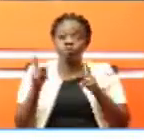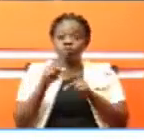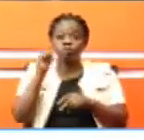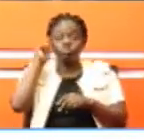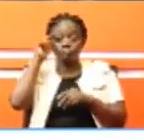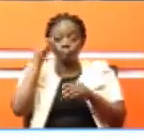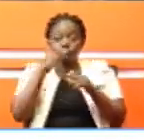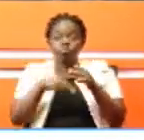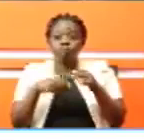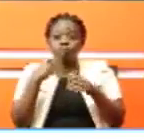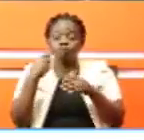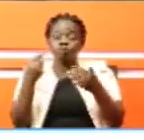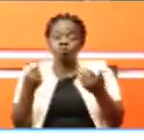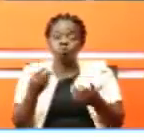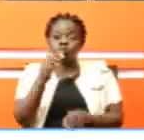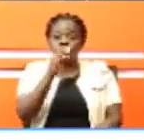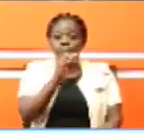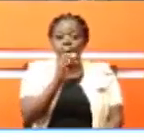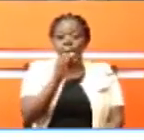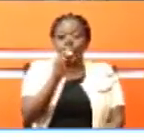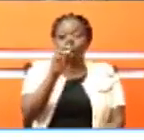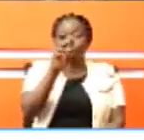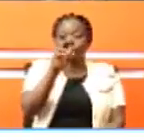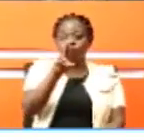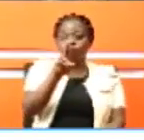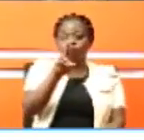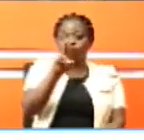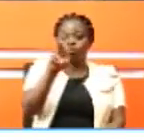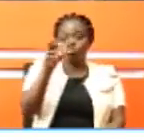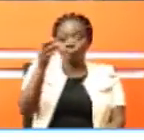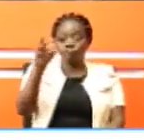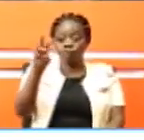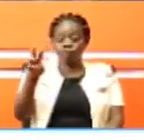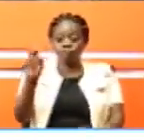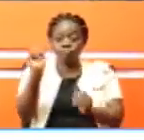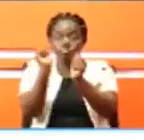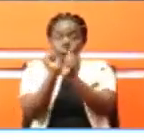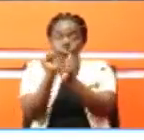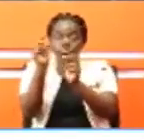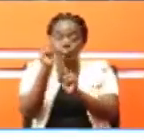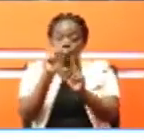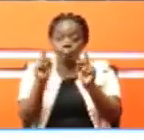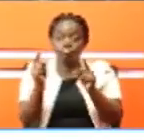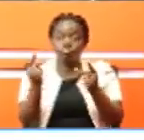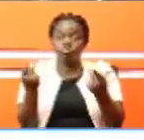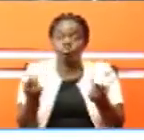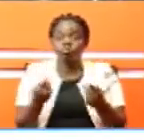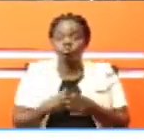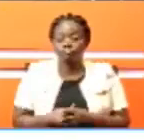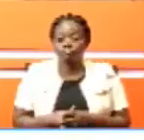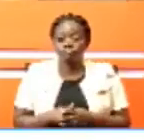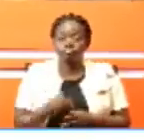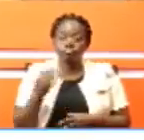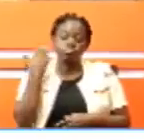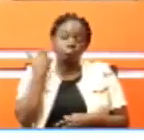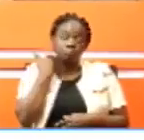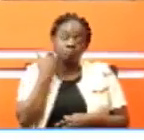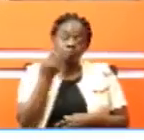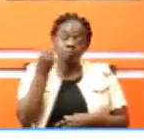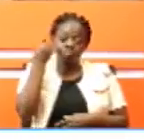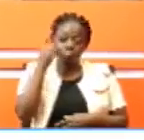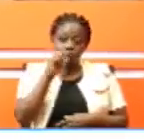nti abakwata kafiyu be bakola ki be bali mu kukwata abantu. Tetwategedde nti batemu. Nga